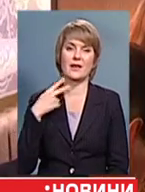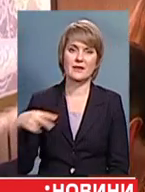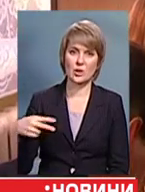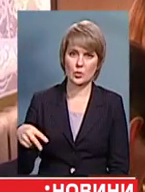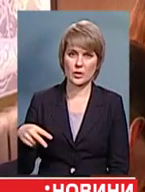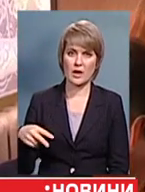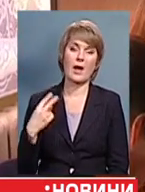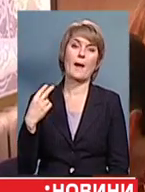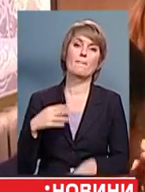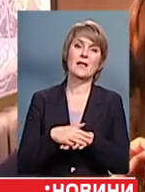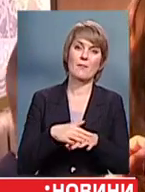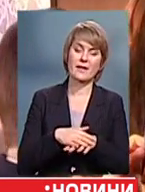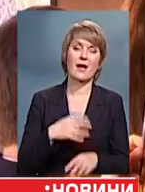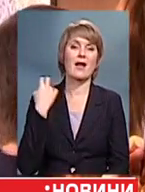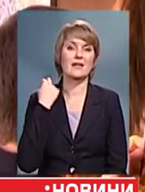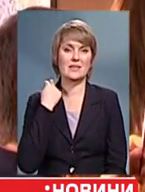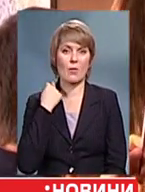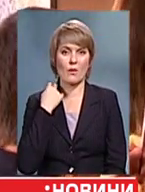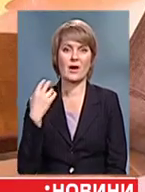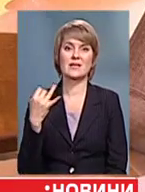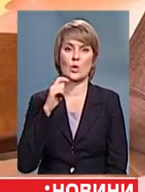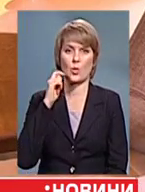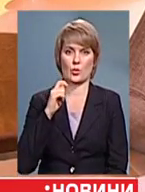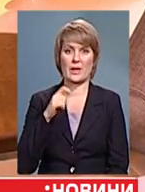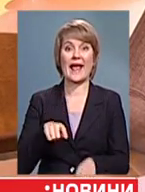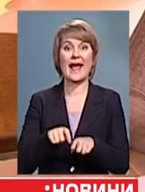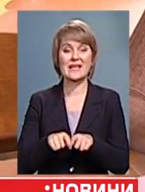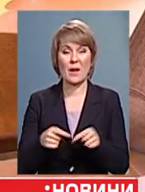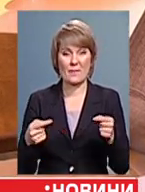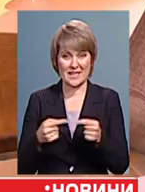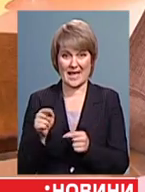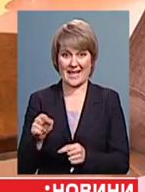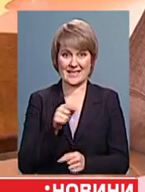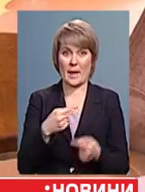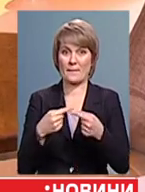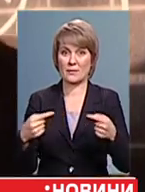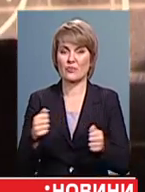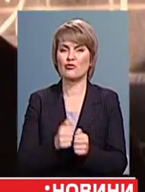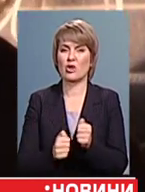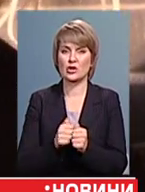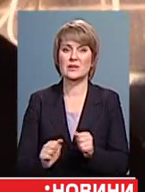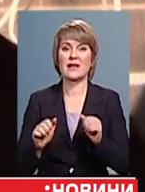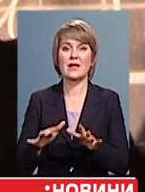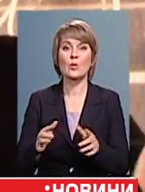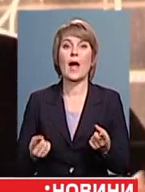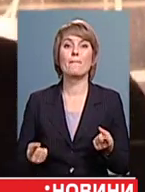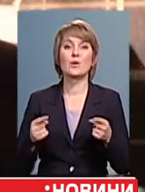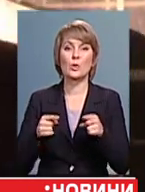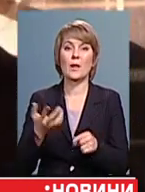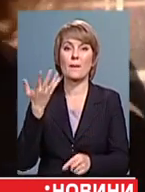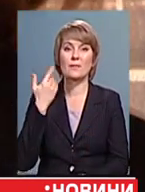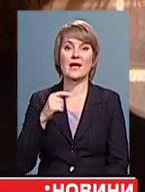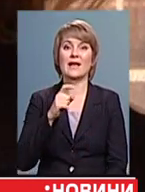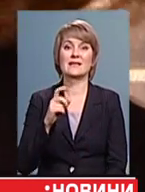математики, англійської мови та історії України. Іспити саме з цих предметів найчастіше складають абітурієнти під час